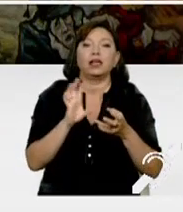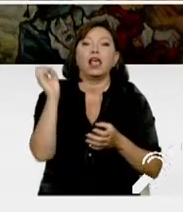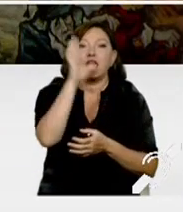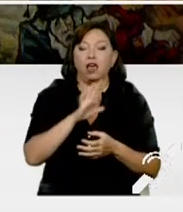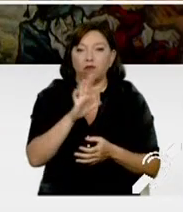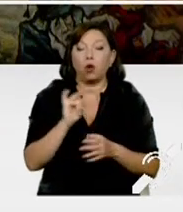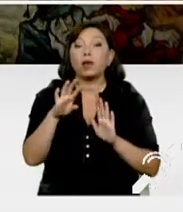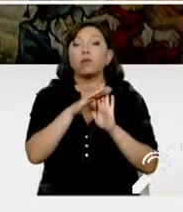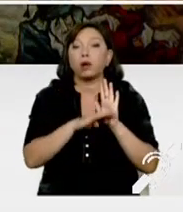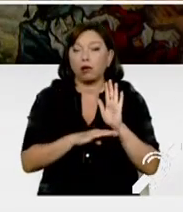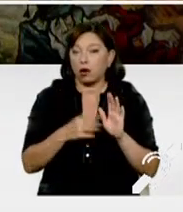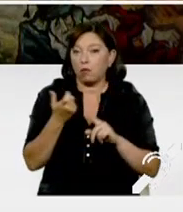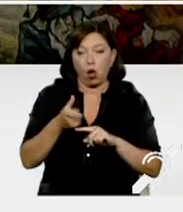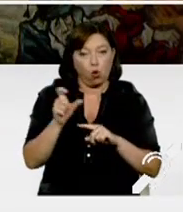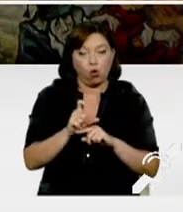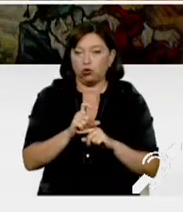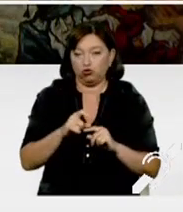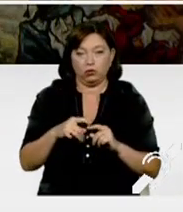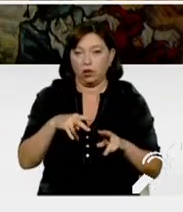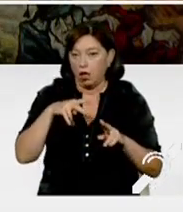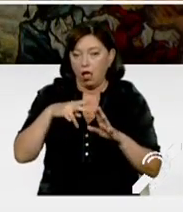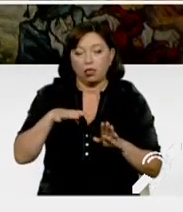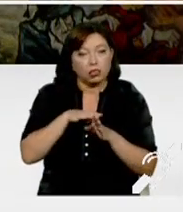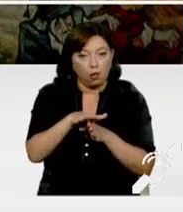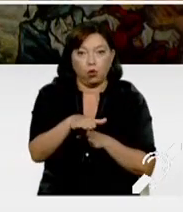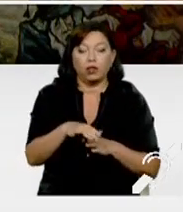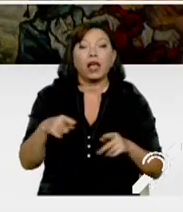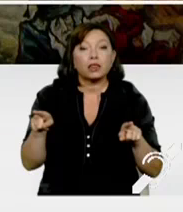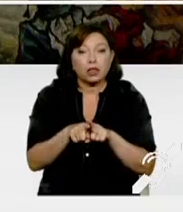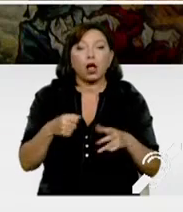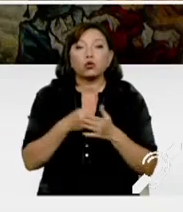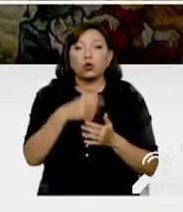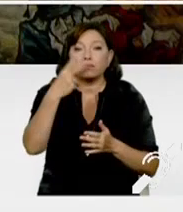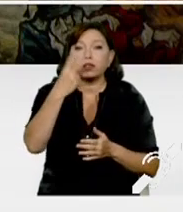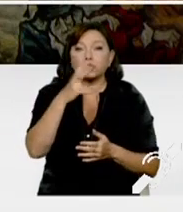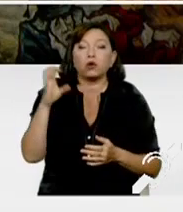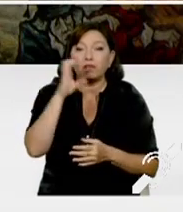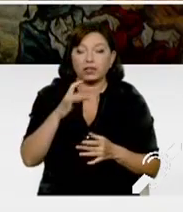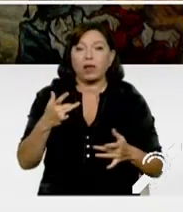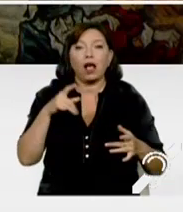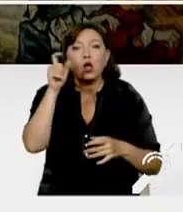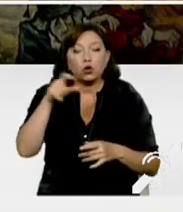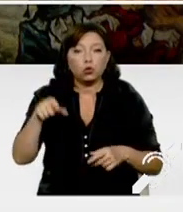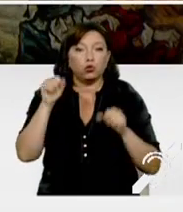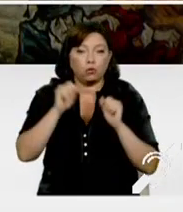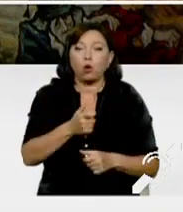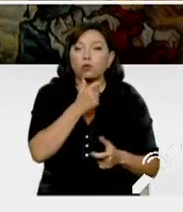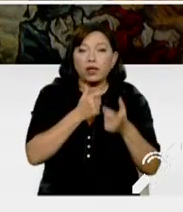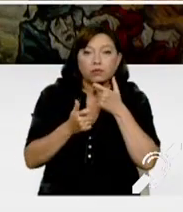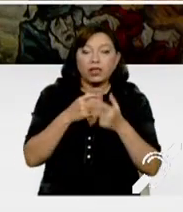iar programul este unul destul de vast. Astfel, până pe data de 22 septembrie, spectatorii vor putea